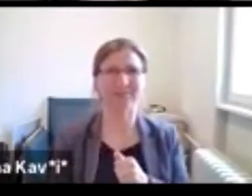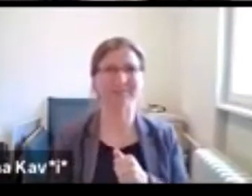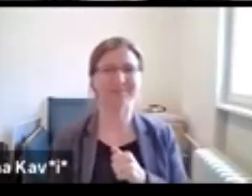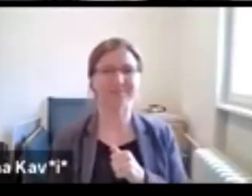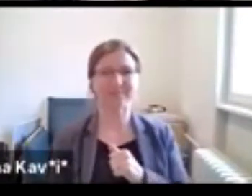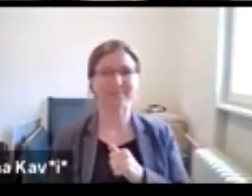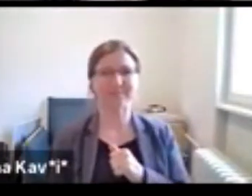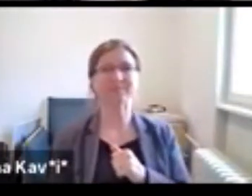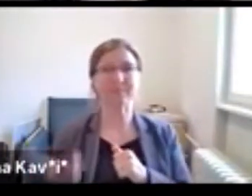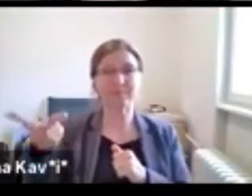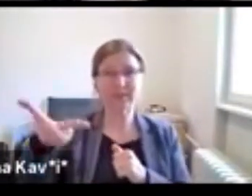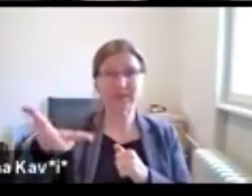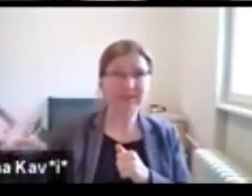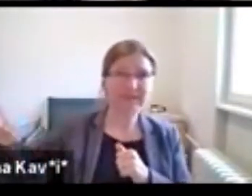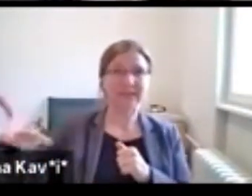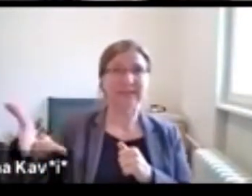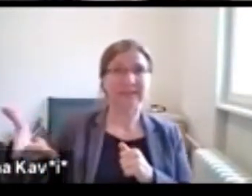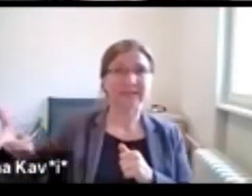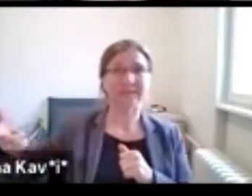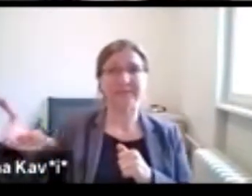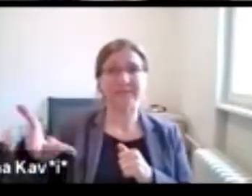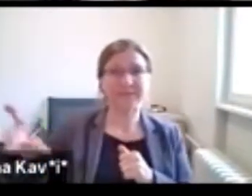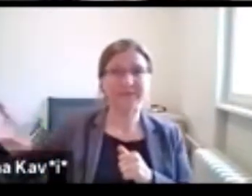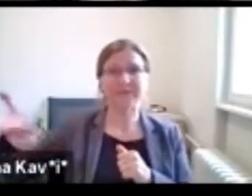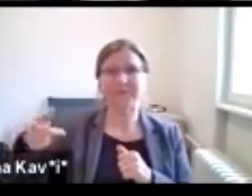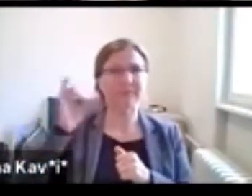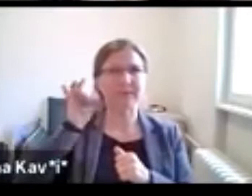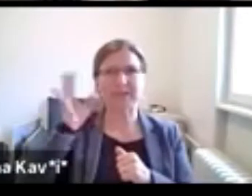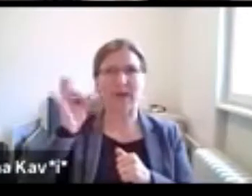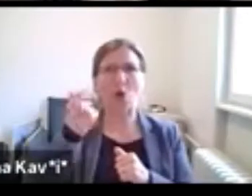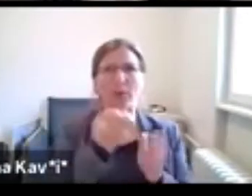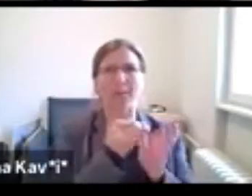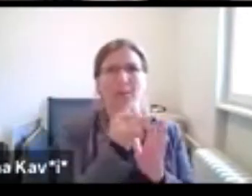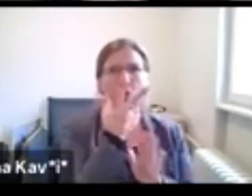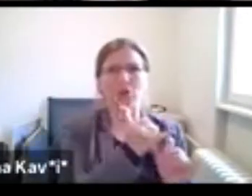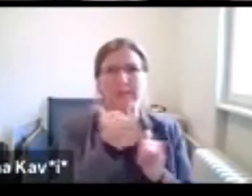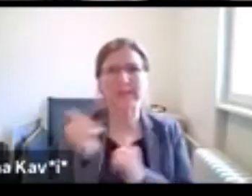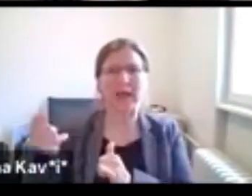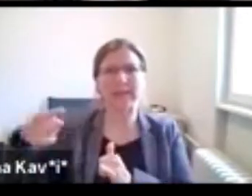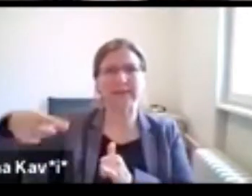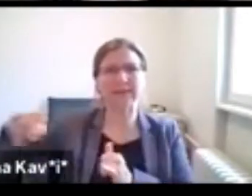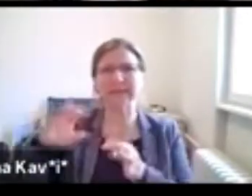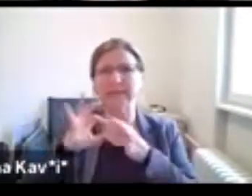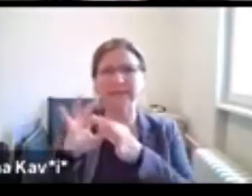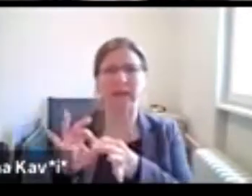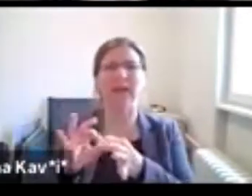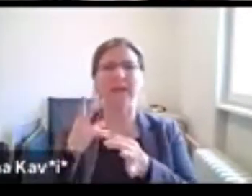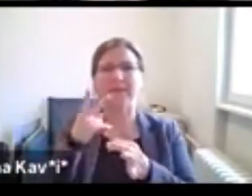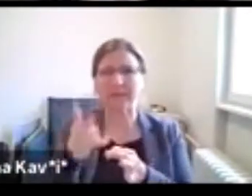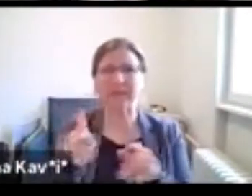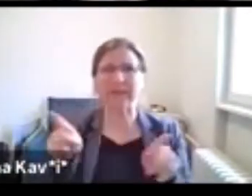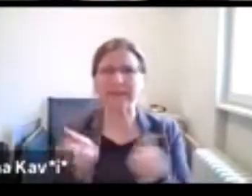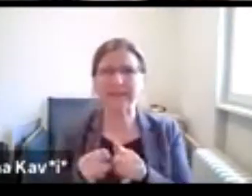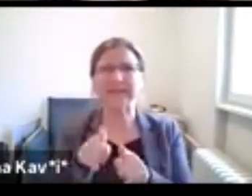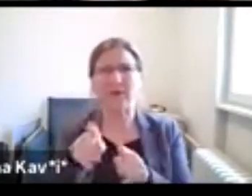Vi ste se suočili i suočavate se svaki dan od proljeća na ovamo sa vrlo sličnim, da ne kažem